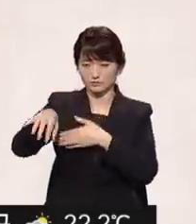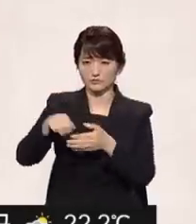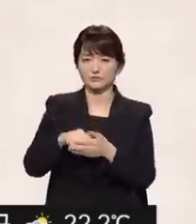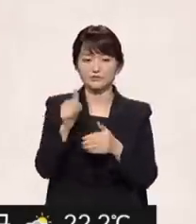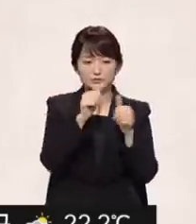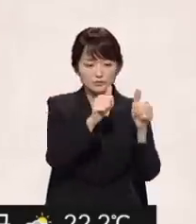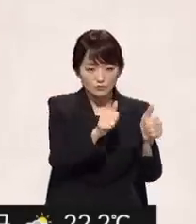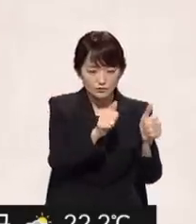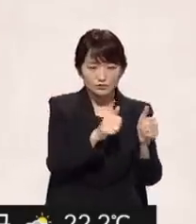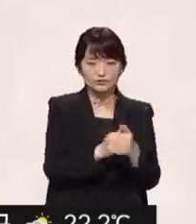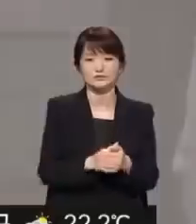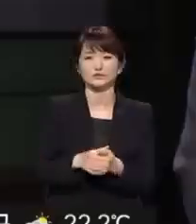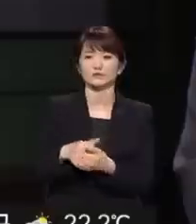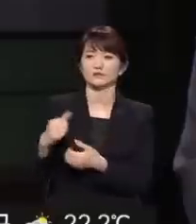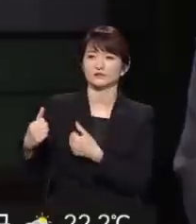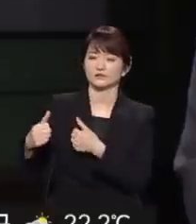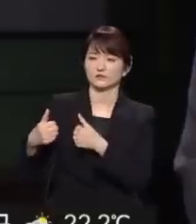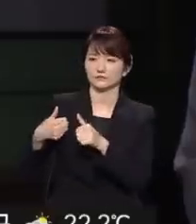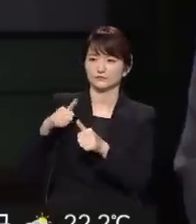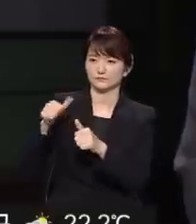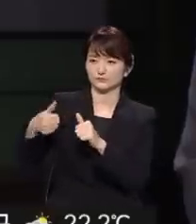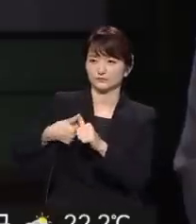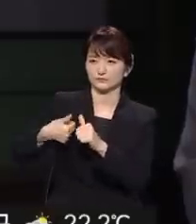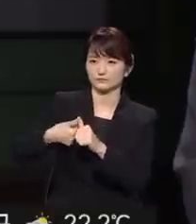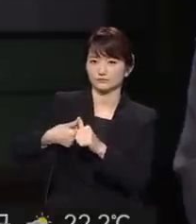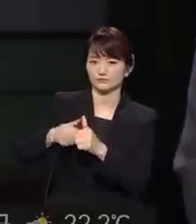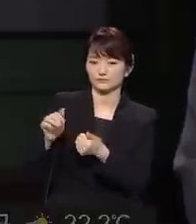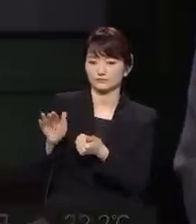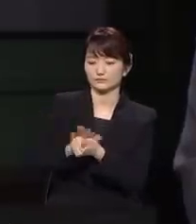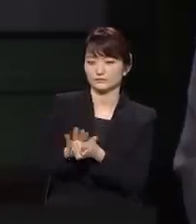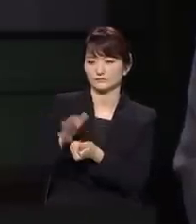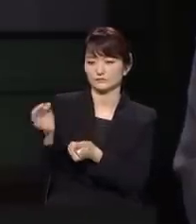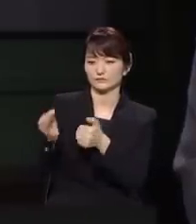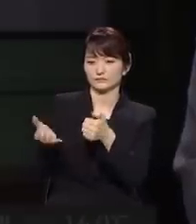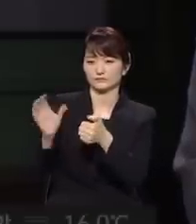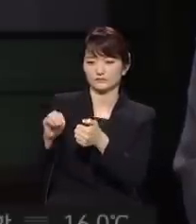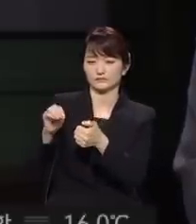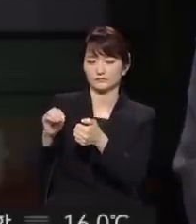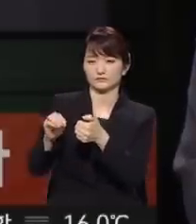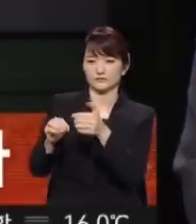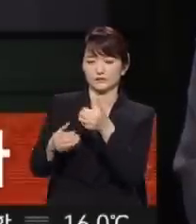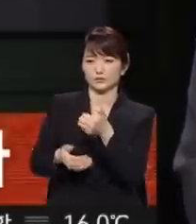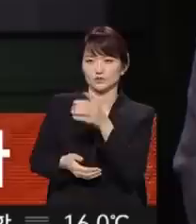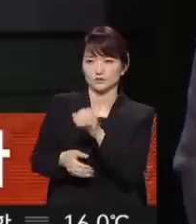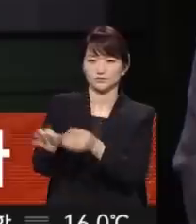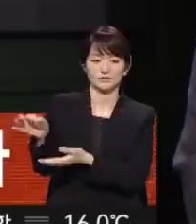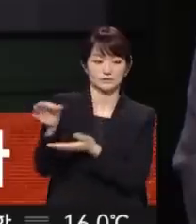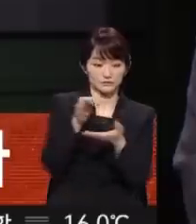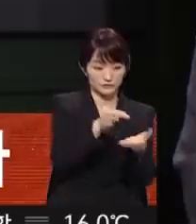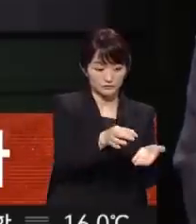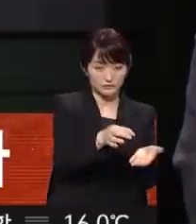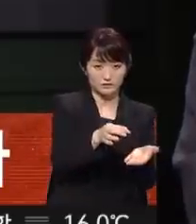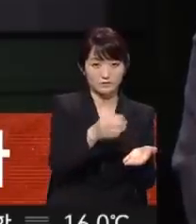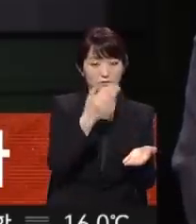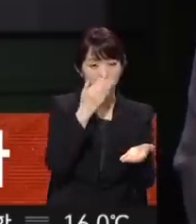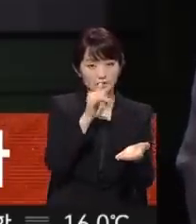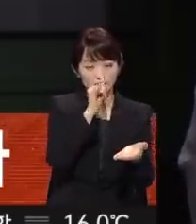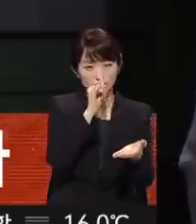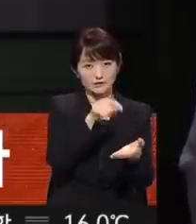변호사에게 원내 자문을 받아서 위자료로 50만 원 정도 지급이 가능할 것 같아서 관련 사항을 말씀드렸다 이렇게